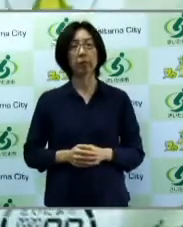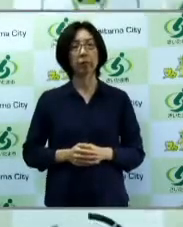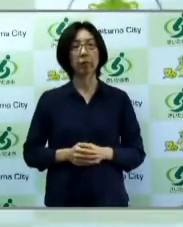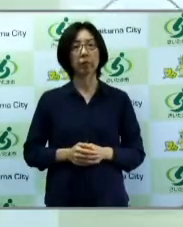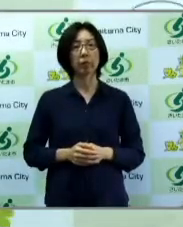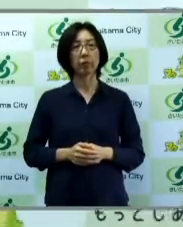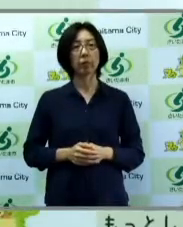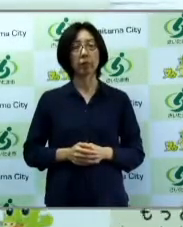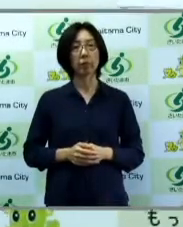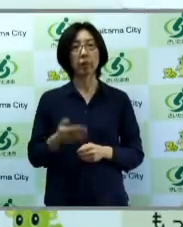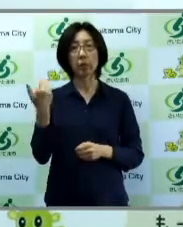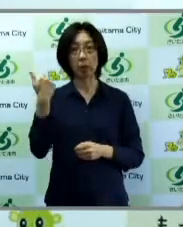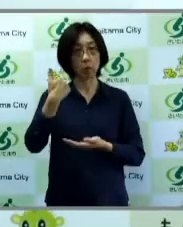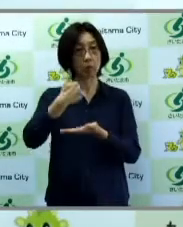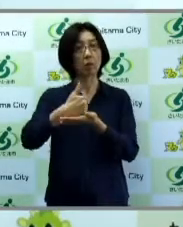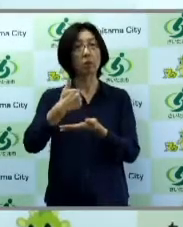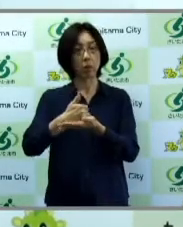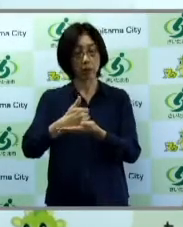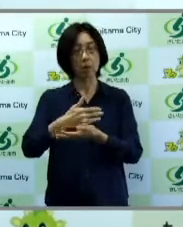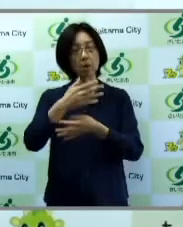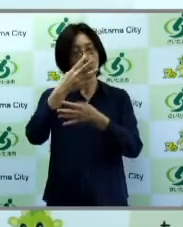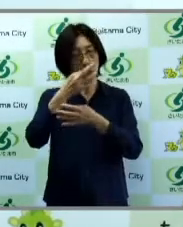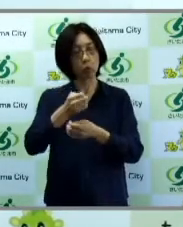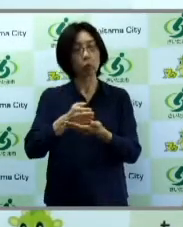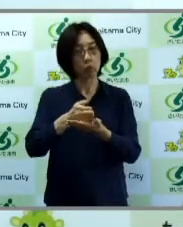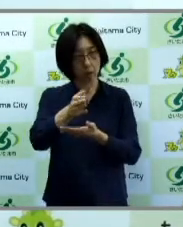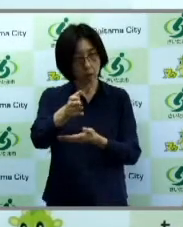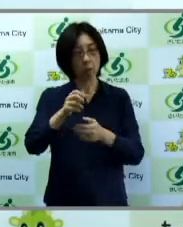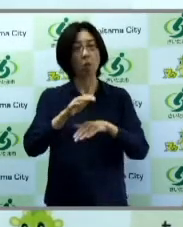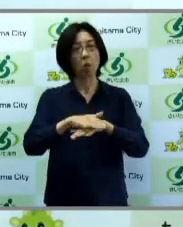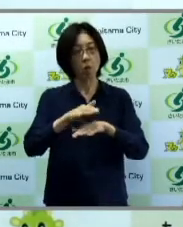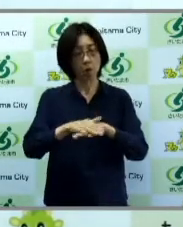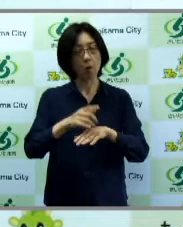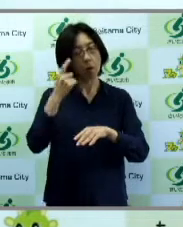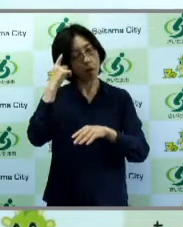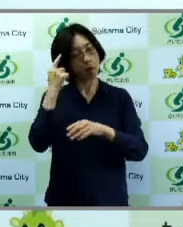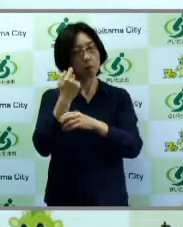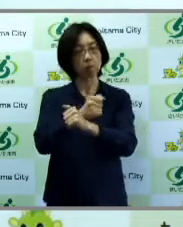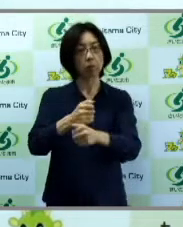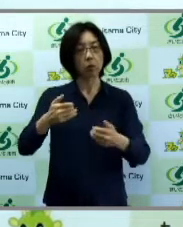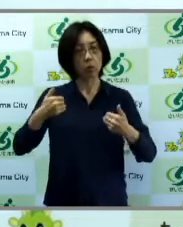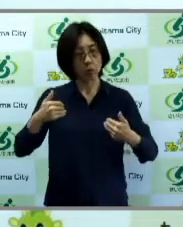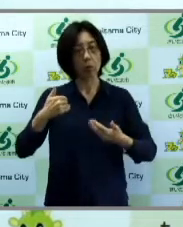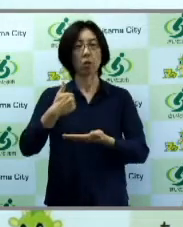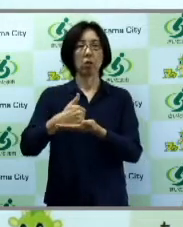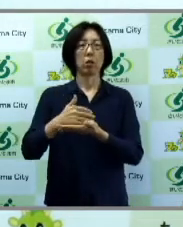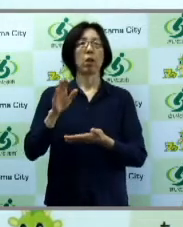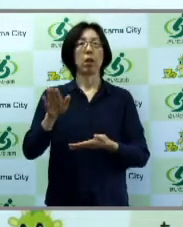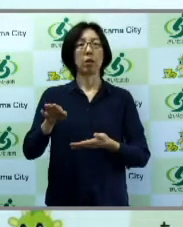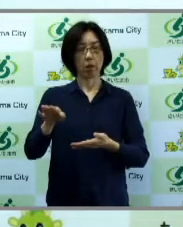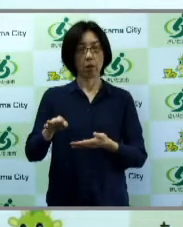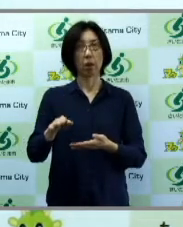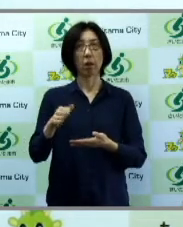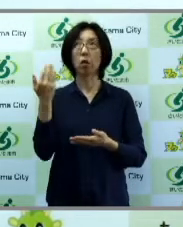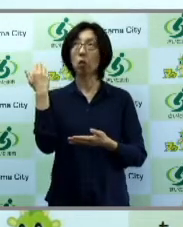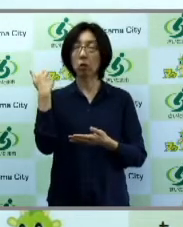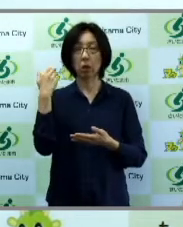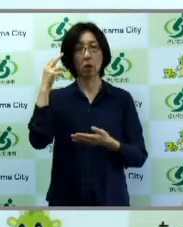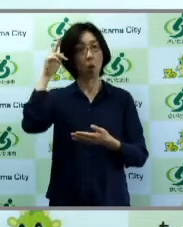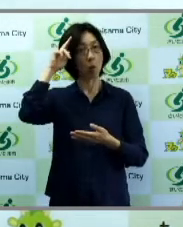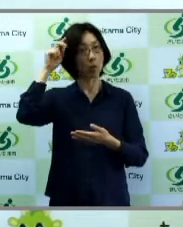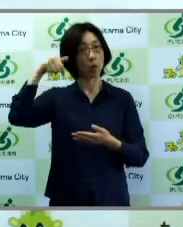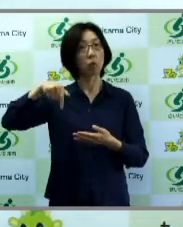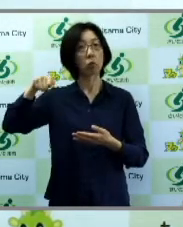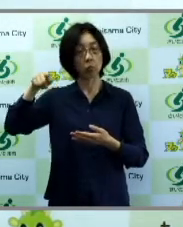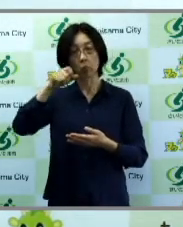方という話があったんですけれども、具体的に言いますとですね、吉村知事とかですね、小池